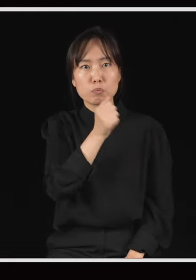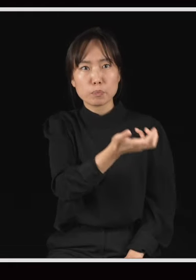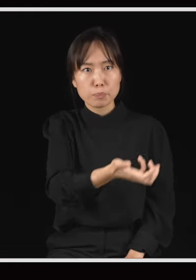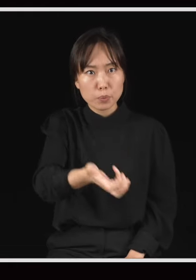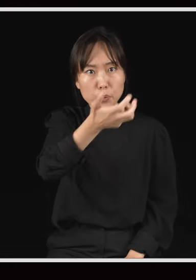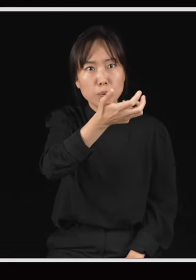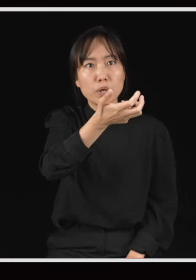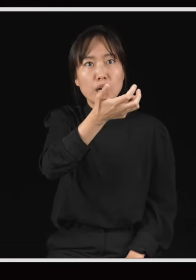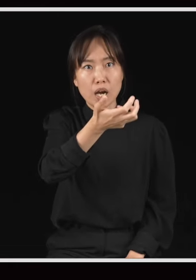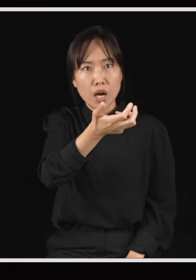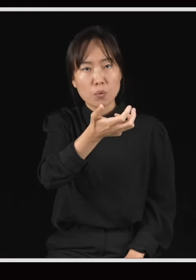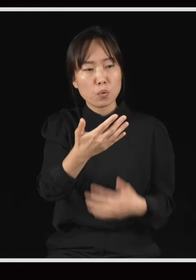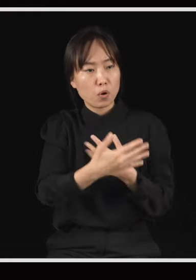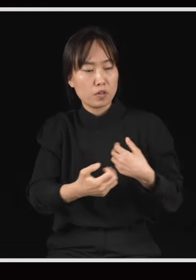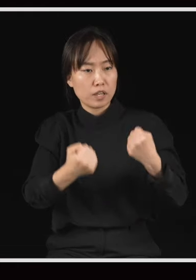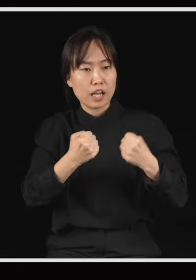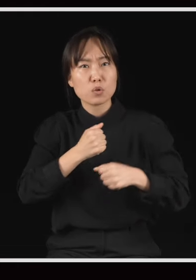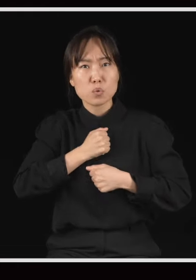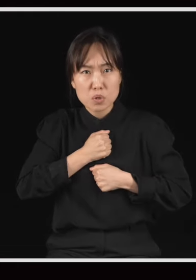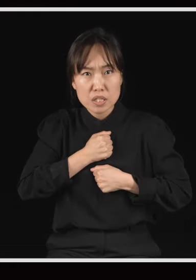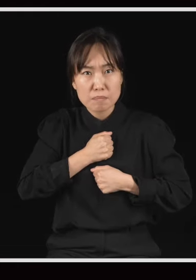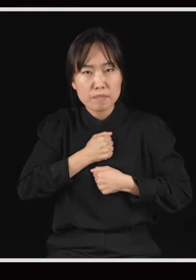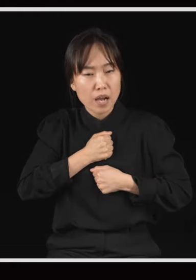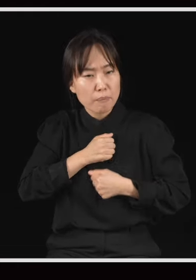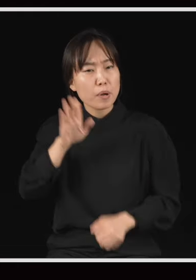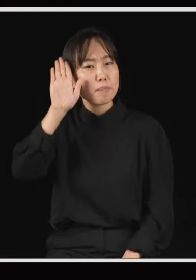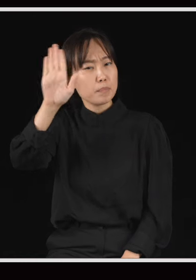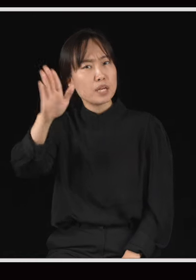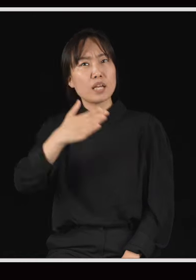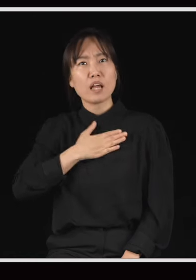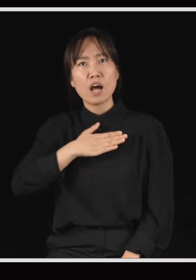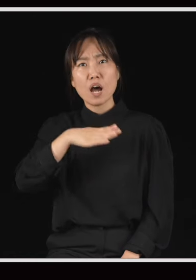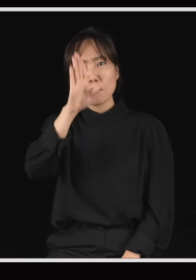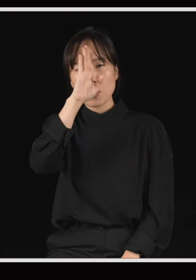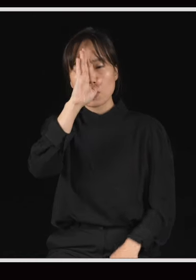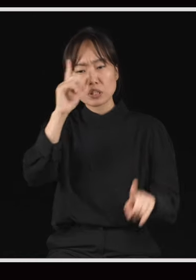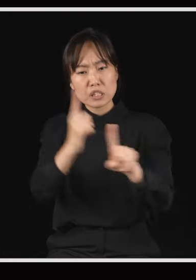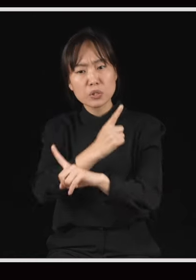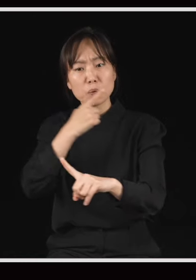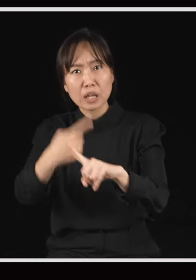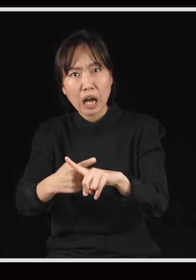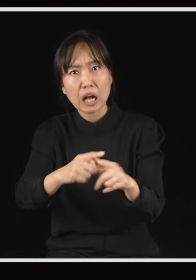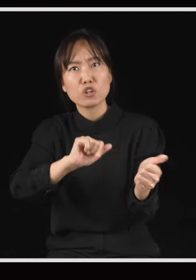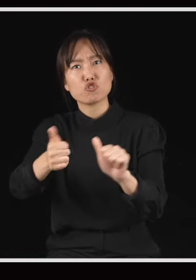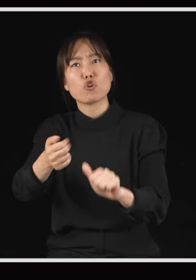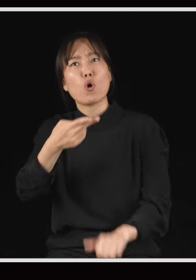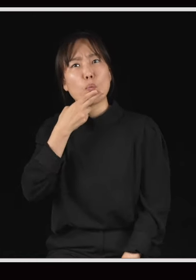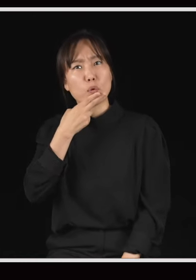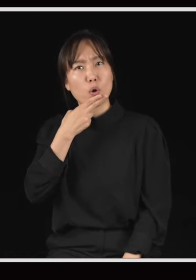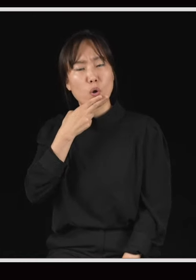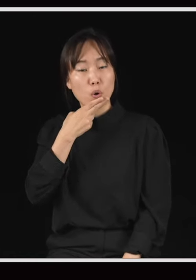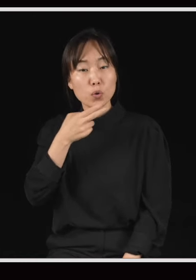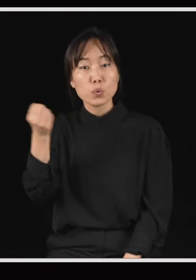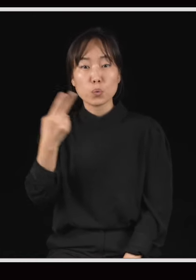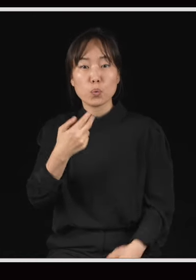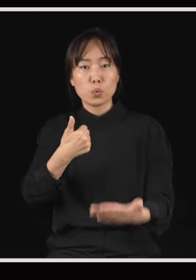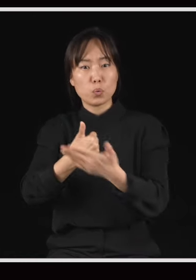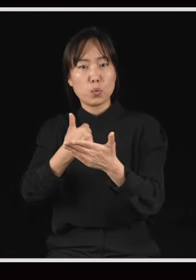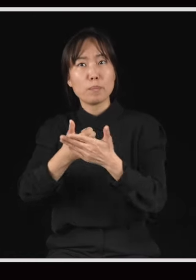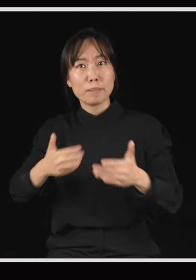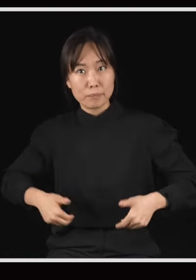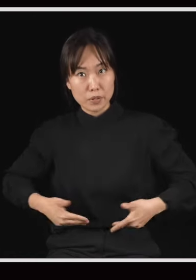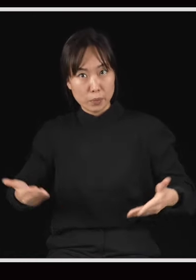높여놓기만 하면, 그리고 안전역에서 충분히 멀리 떨어져 있기만 하면 큰 병을 알아도 결국에는 나는 죽거나 또는